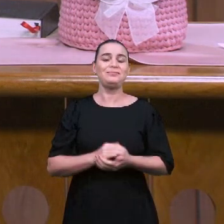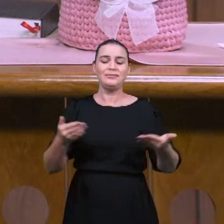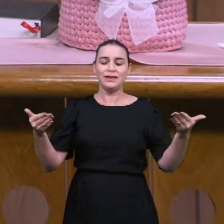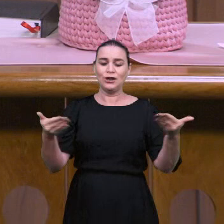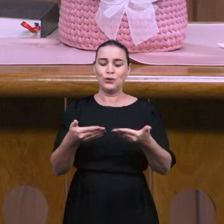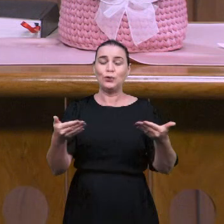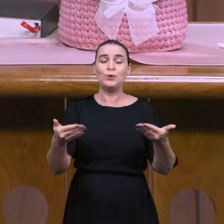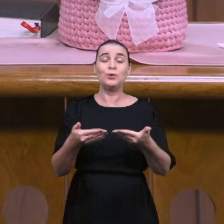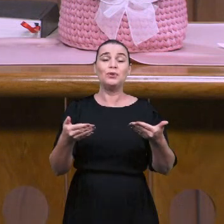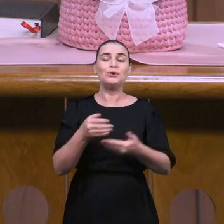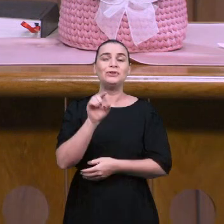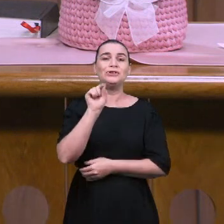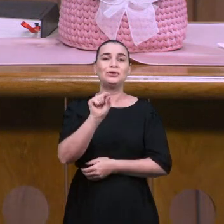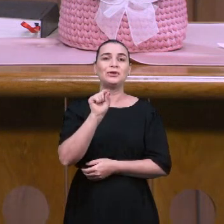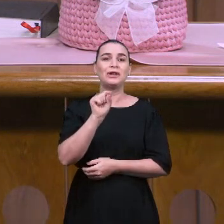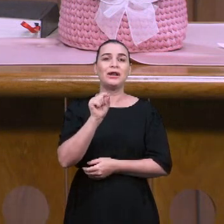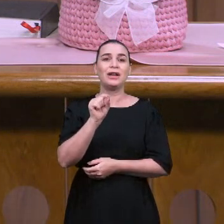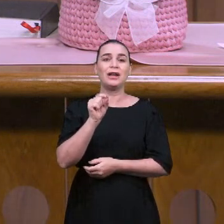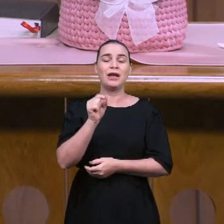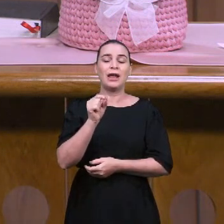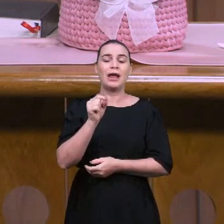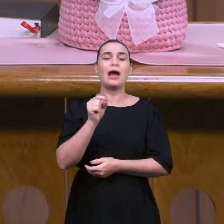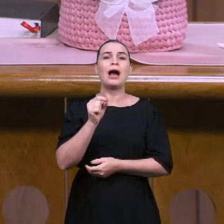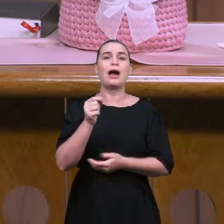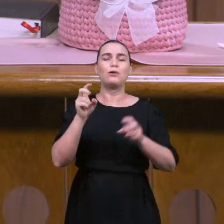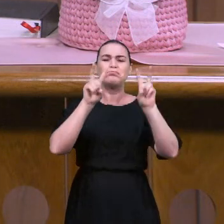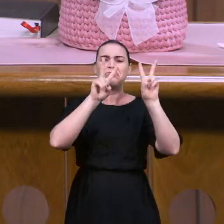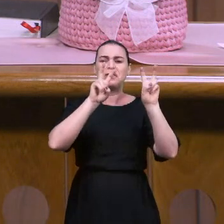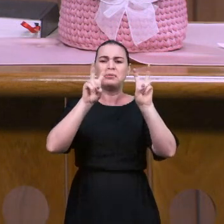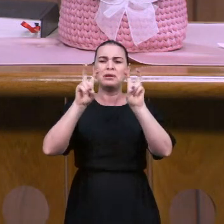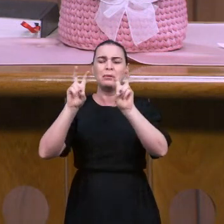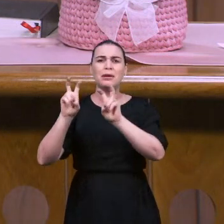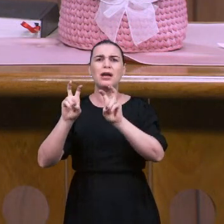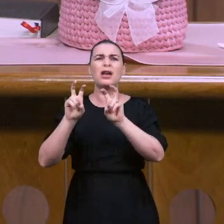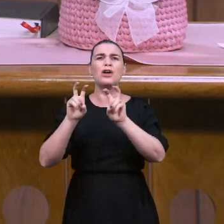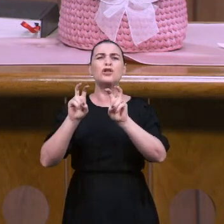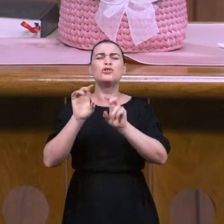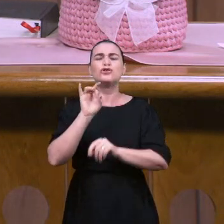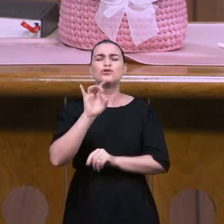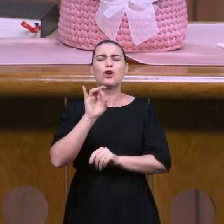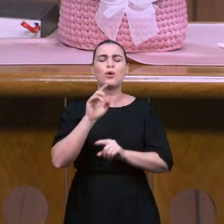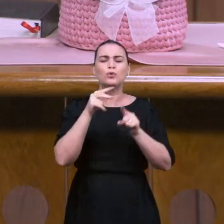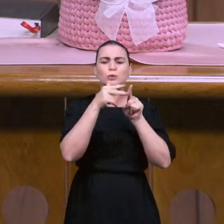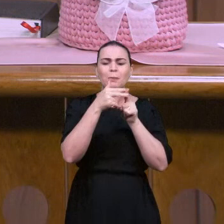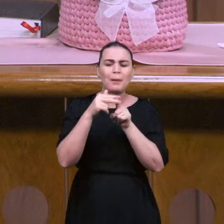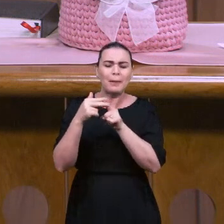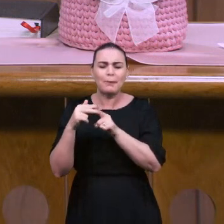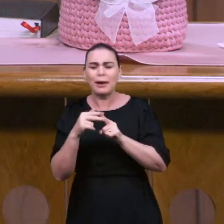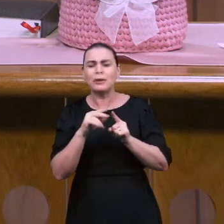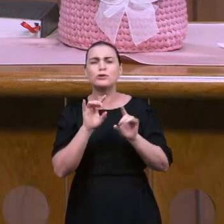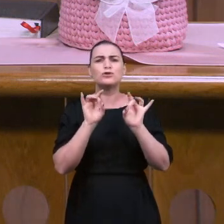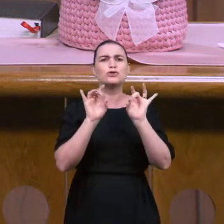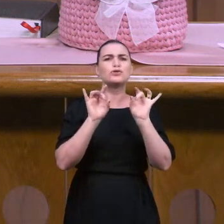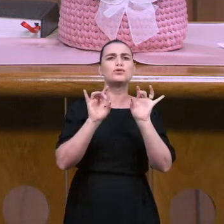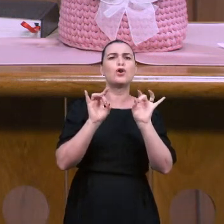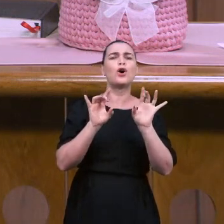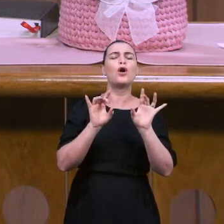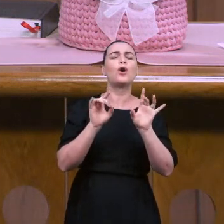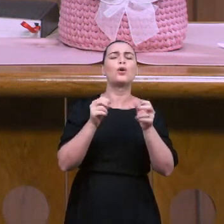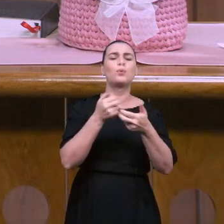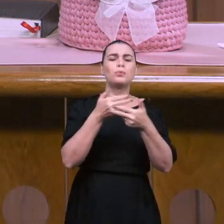Aujourd'hui, je n'aimerais pas de traiter d'autres sujets, sinon quelques petits détails qu'on doit